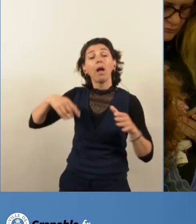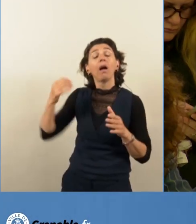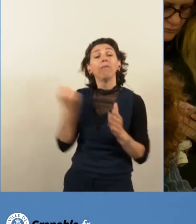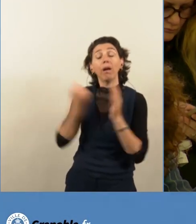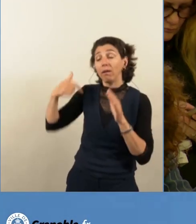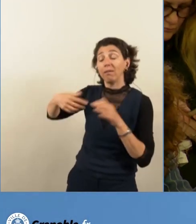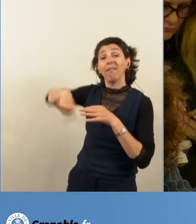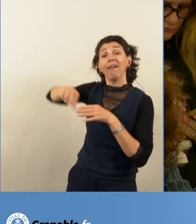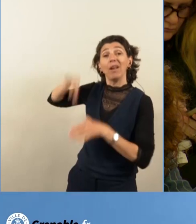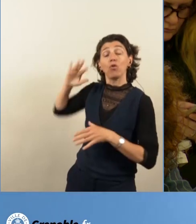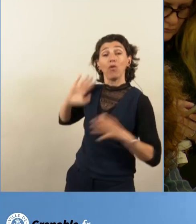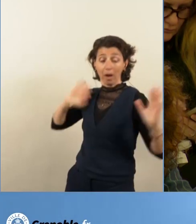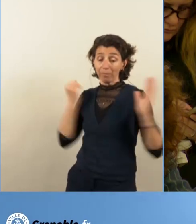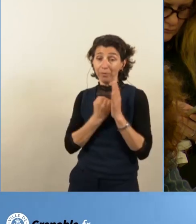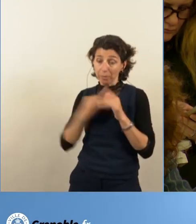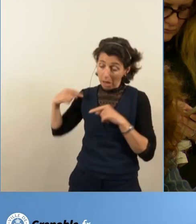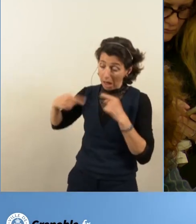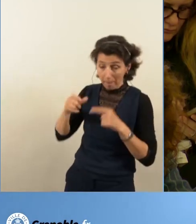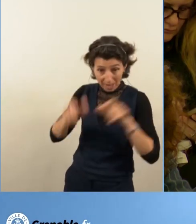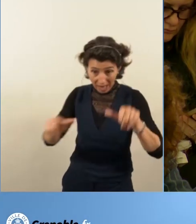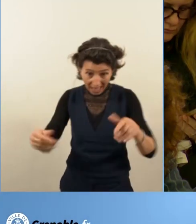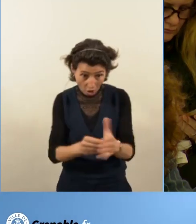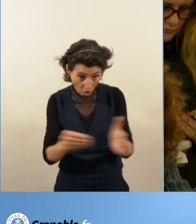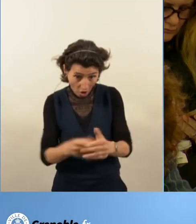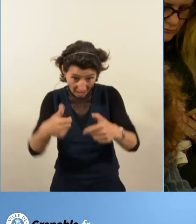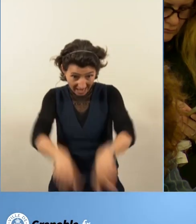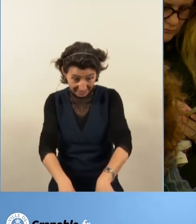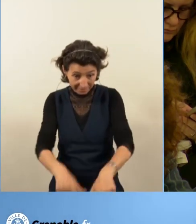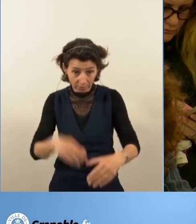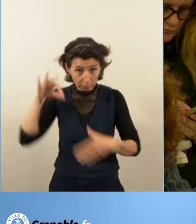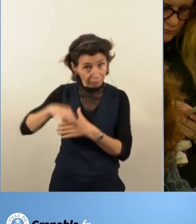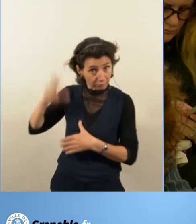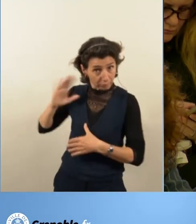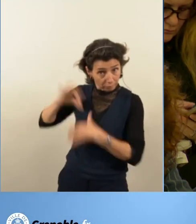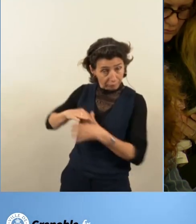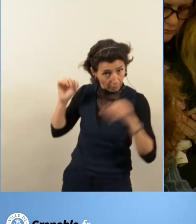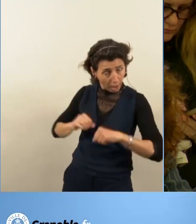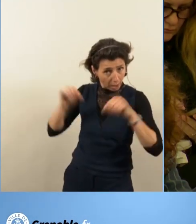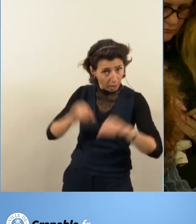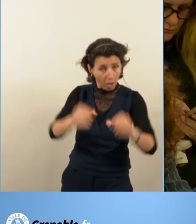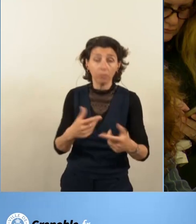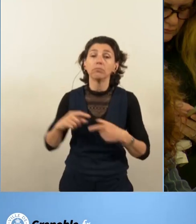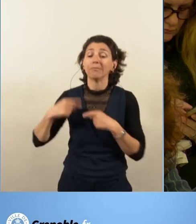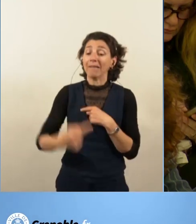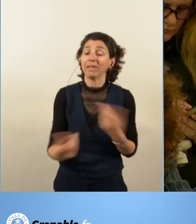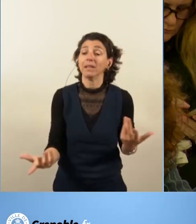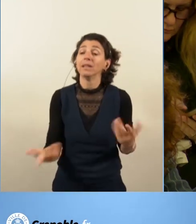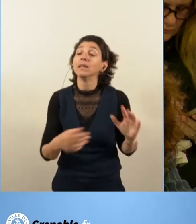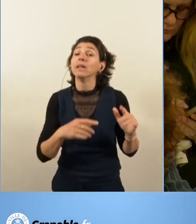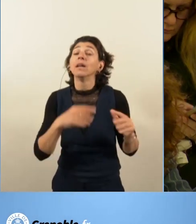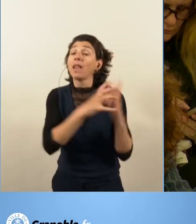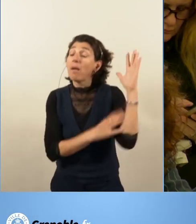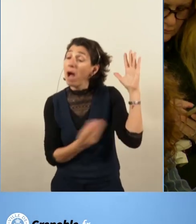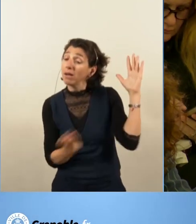dans un certain nombre sont sur ses banques encore aujourd'hui qui ont voté pour la délibération prévoyait Monsieur le Maire vous le savez également la